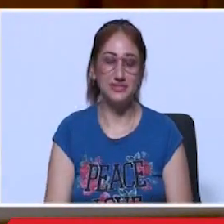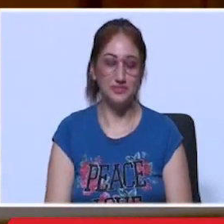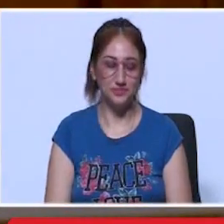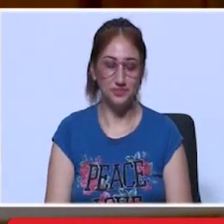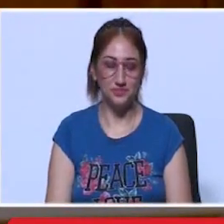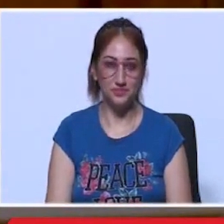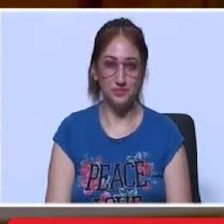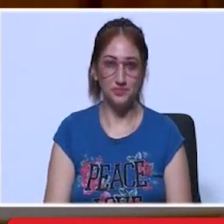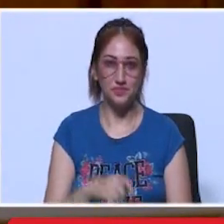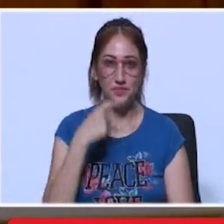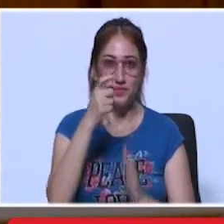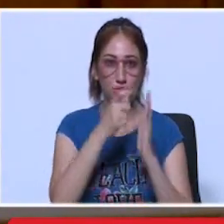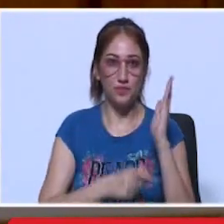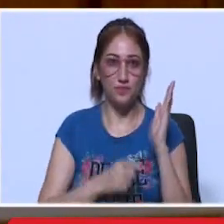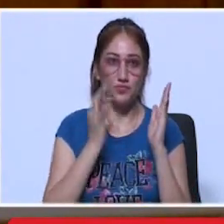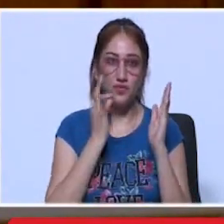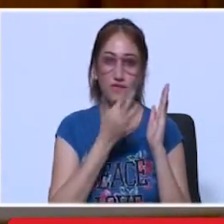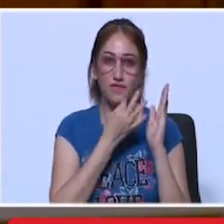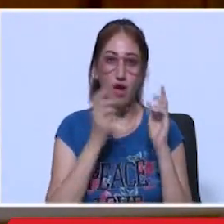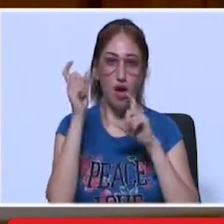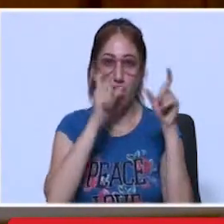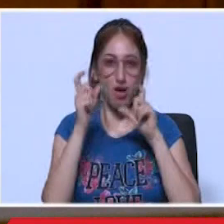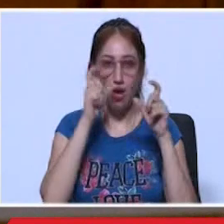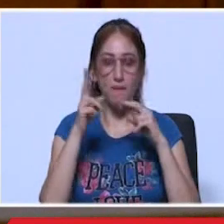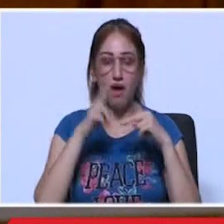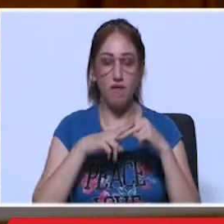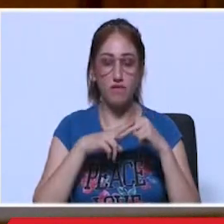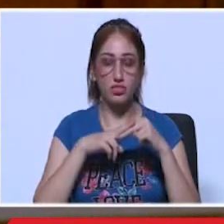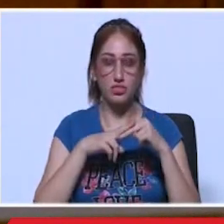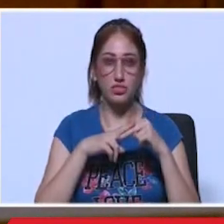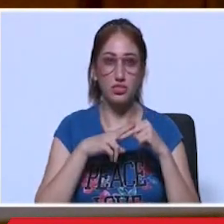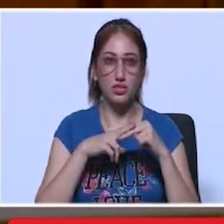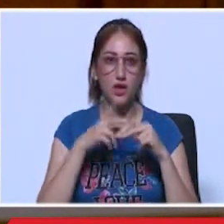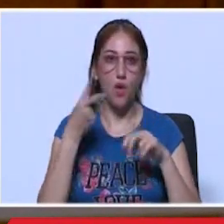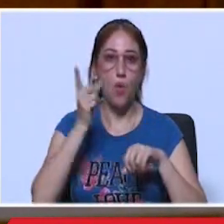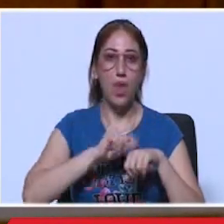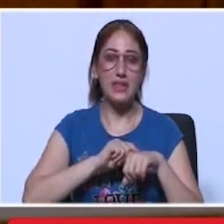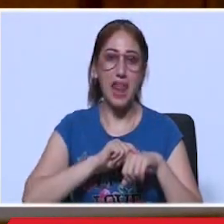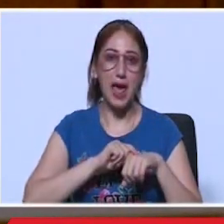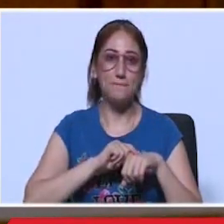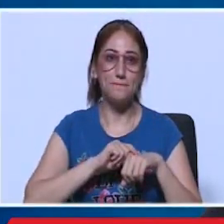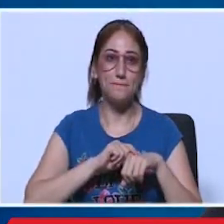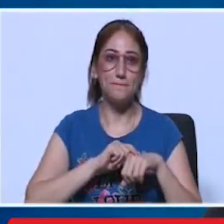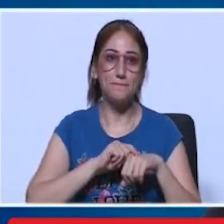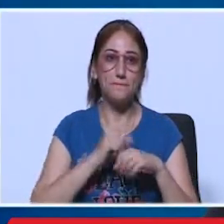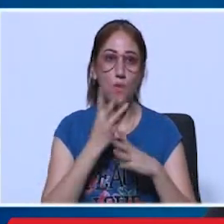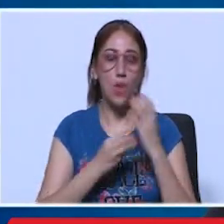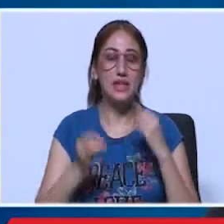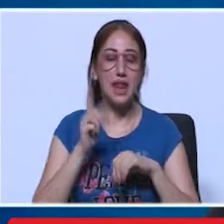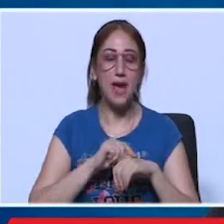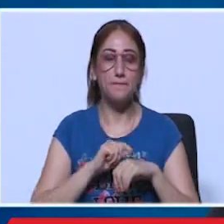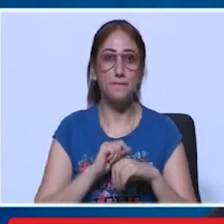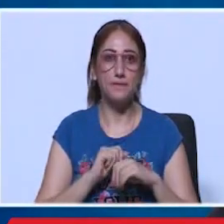قلت عملت سيناريو فيلم ورفضته الرقابه وبعد كده اتعمل في فيلم اسمه ولاد العم. كنت عامل